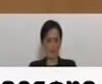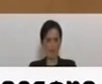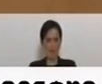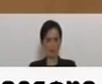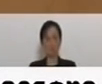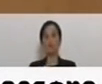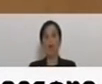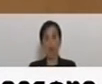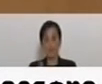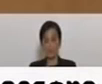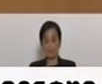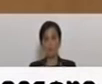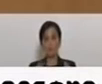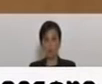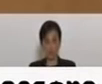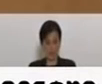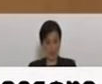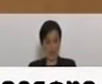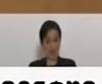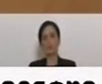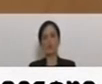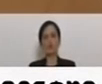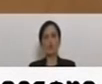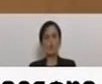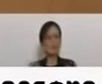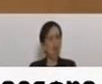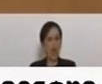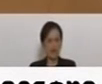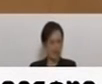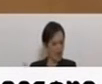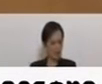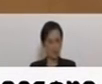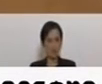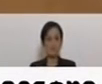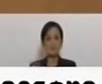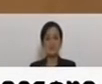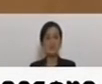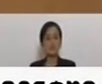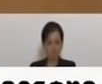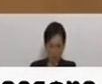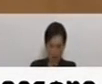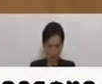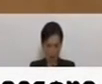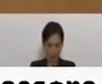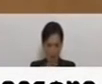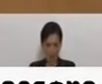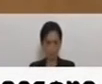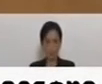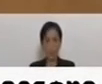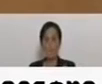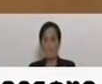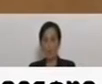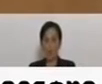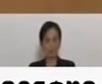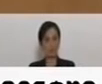სწორედ ამიტომ ახლა, როგორც არასოდეს, საჭიროა ერთობა და მხოლოდ და მხოლოდ